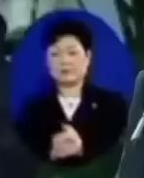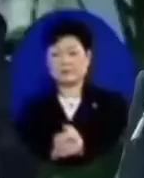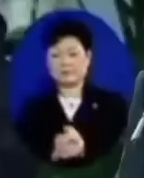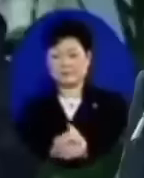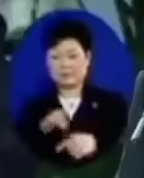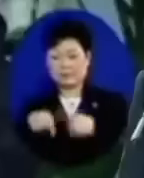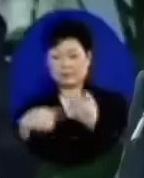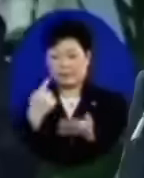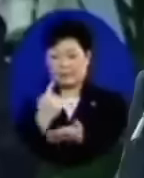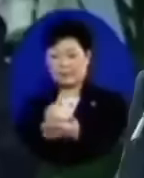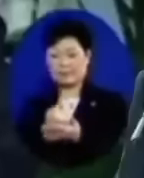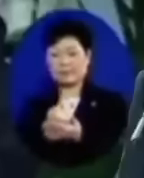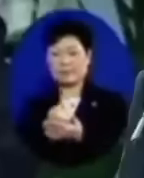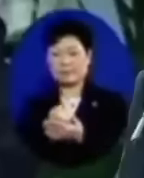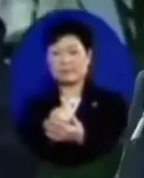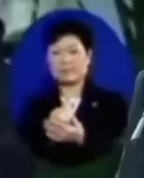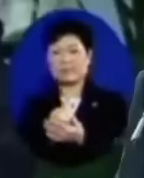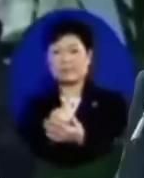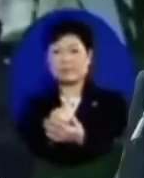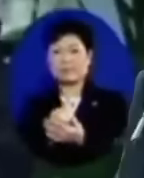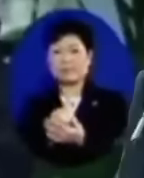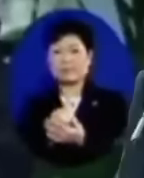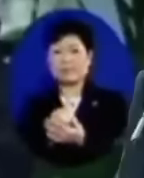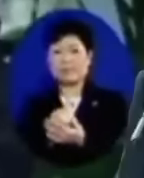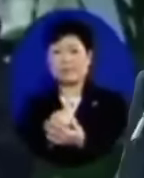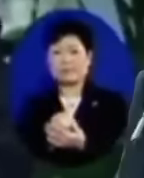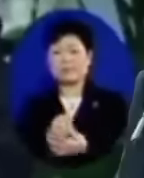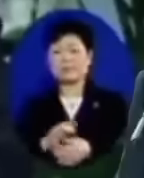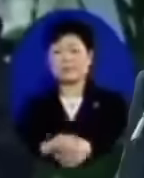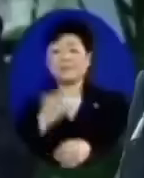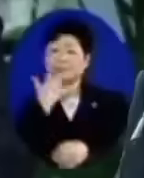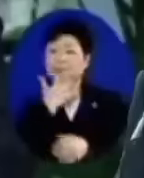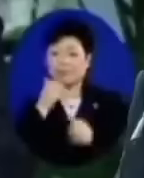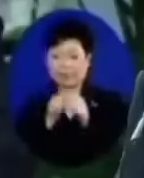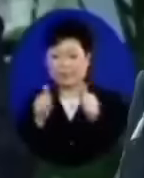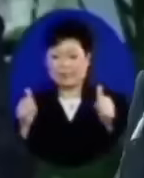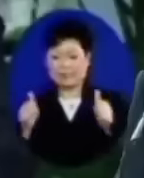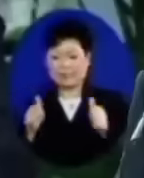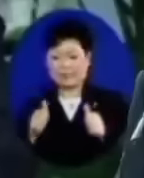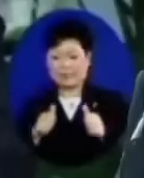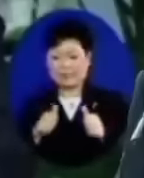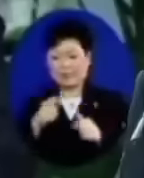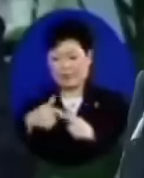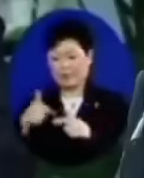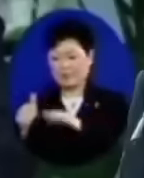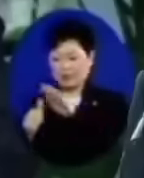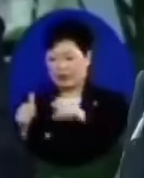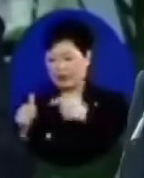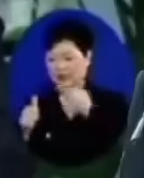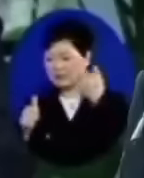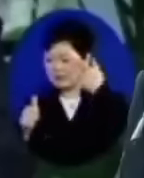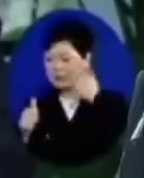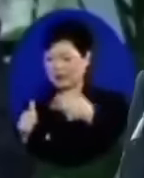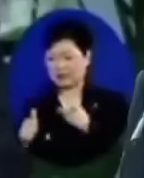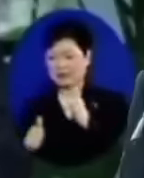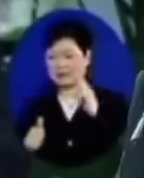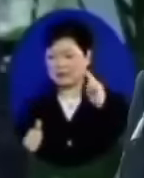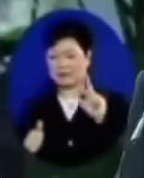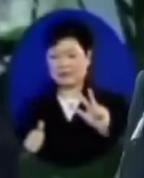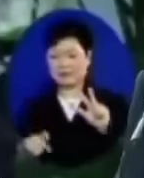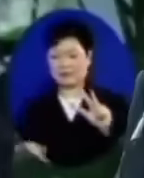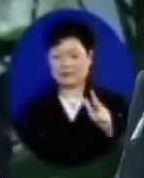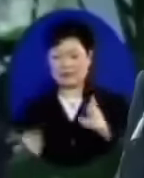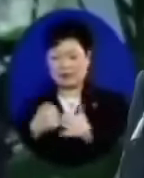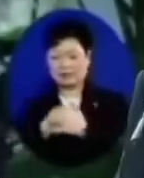나오게 하셔서 그들에게 떡과 고기를 주시고 베드로에게 네가 나를 사랑하냐 세 번 다짐을 한